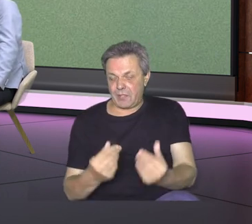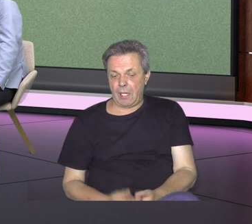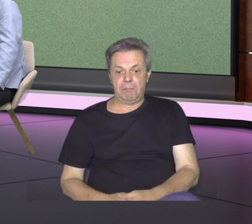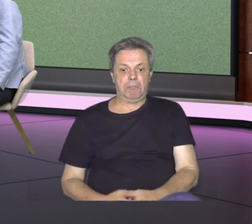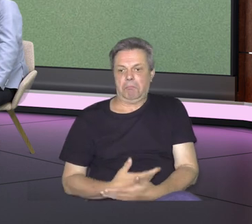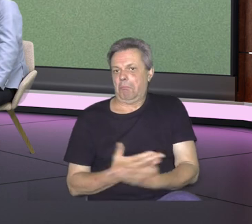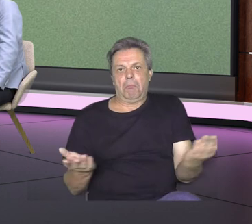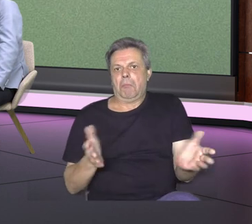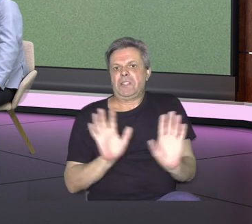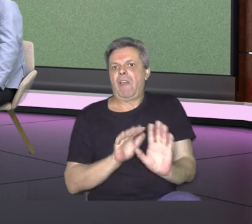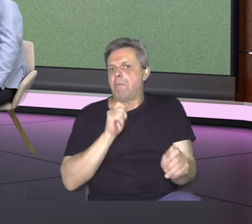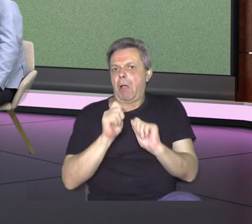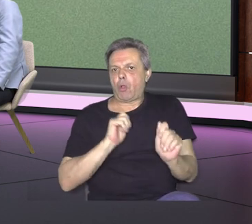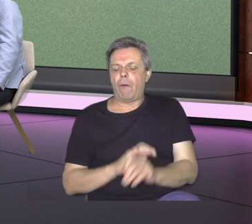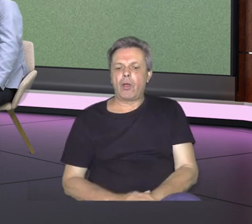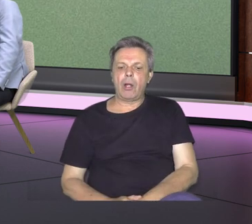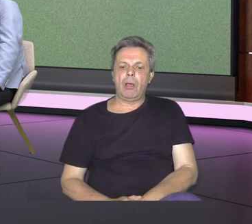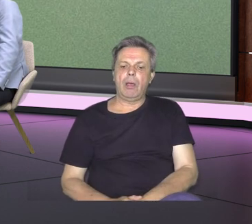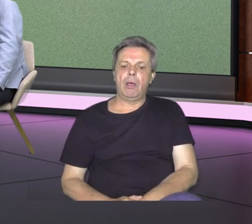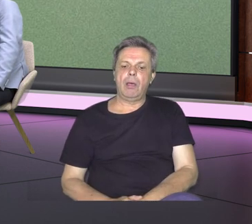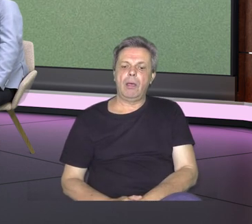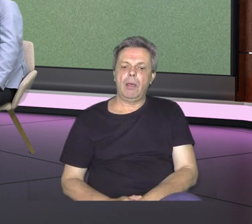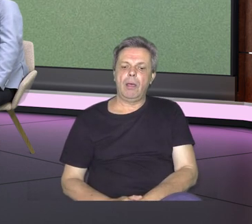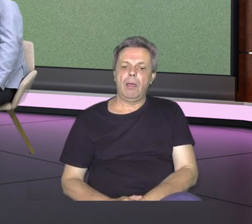novce, sve je dogovoreno,